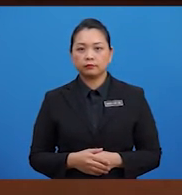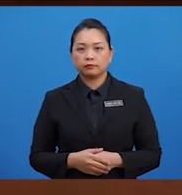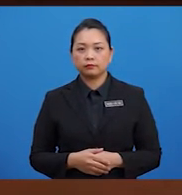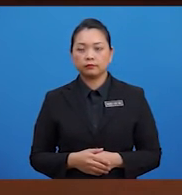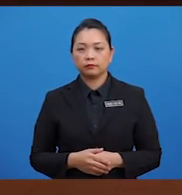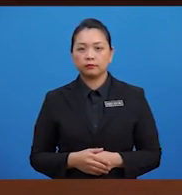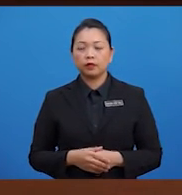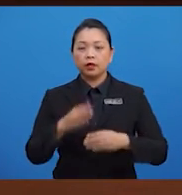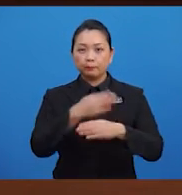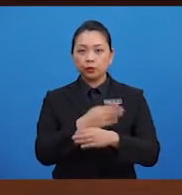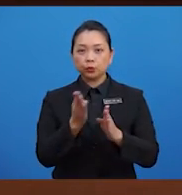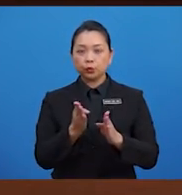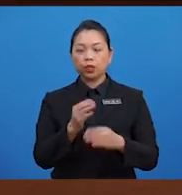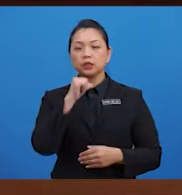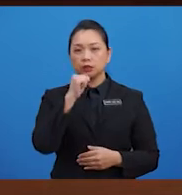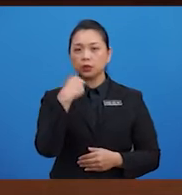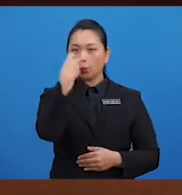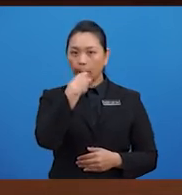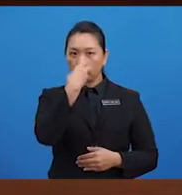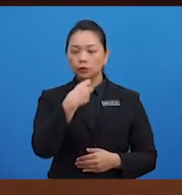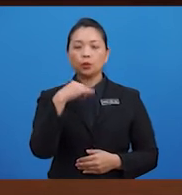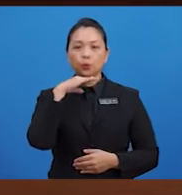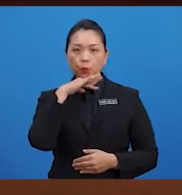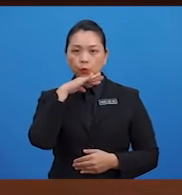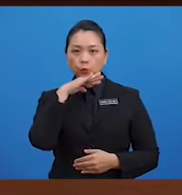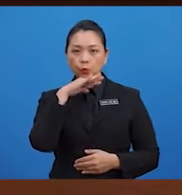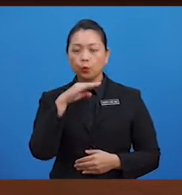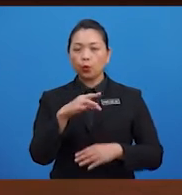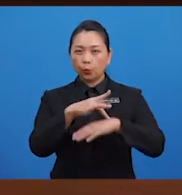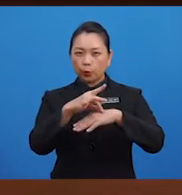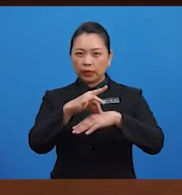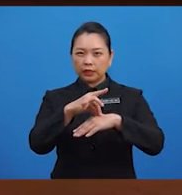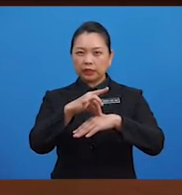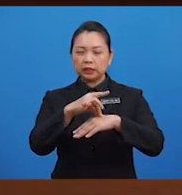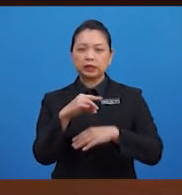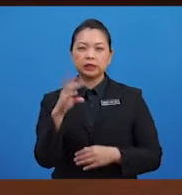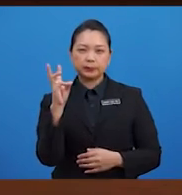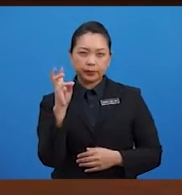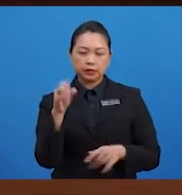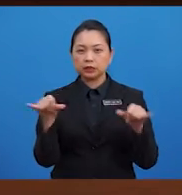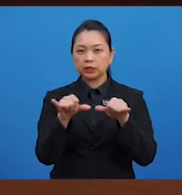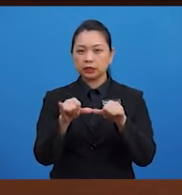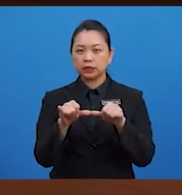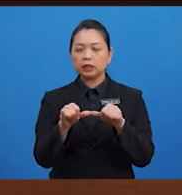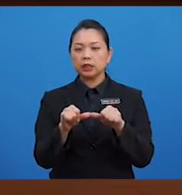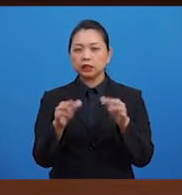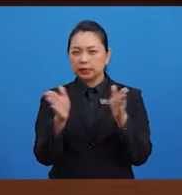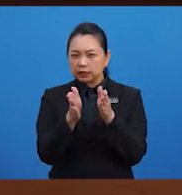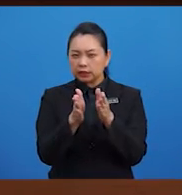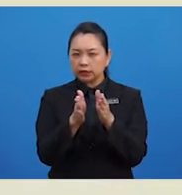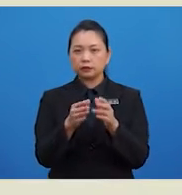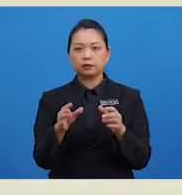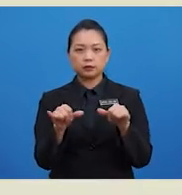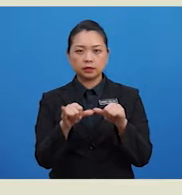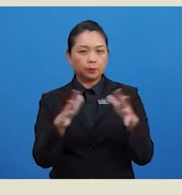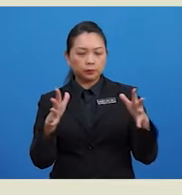ialah bentuk yang tidak normal, kotor, kulit nipis, saiz yang terlalu kecil dan terlalu besar.